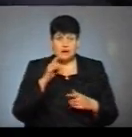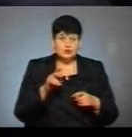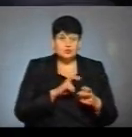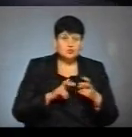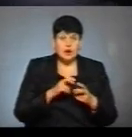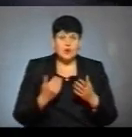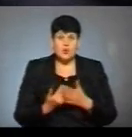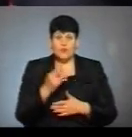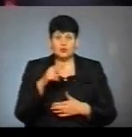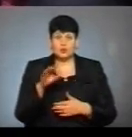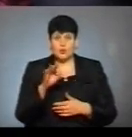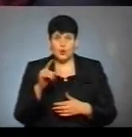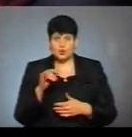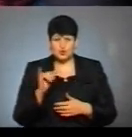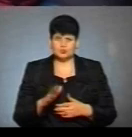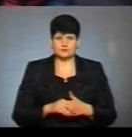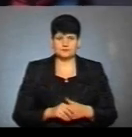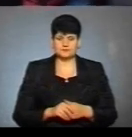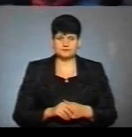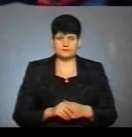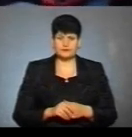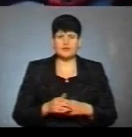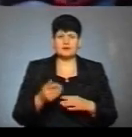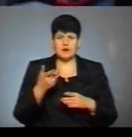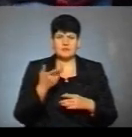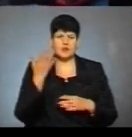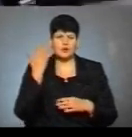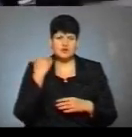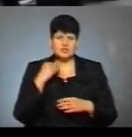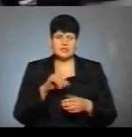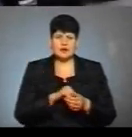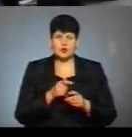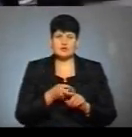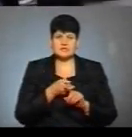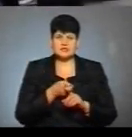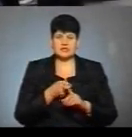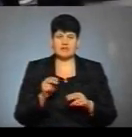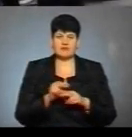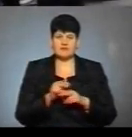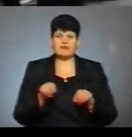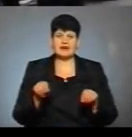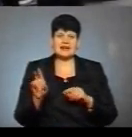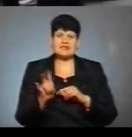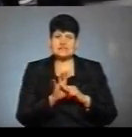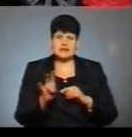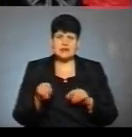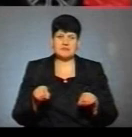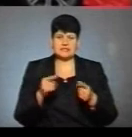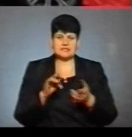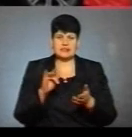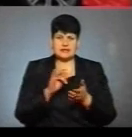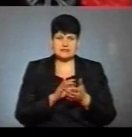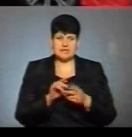нової дози. Серед учасників акції – колишні наркозалежні, які вилікувались у християнських реабілітаційних центрах,